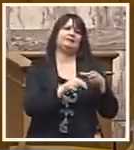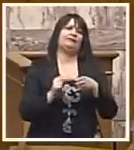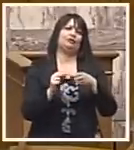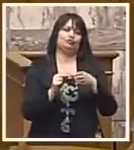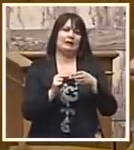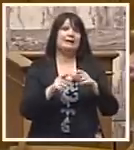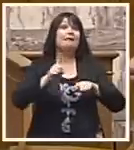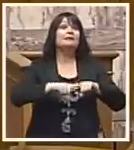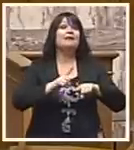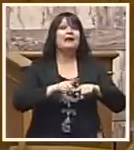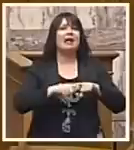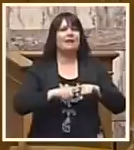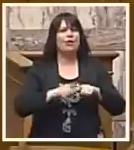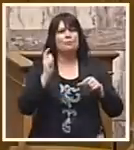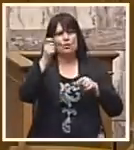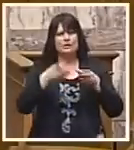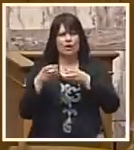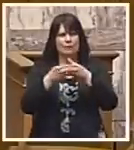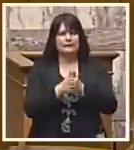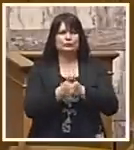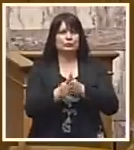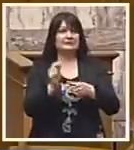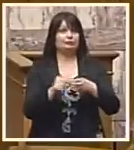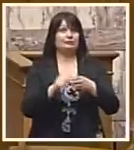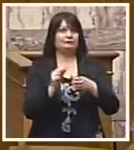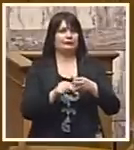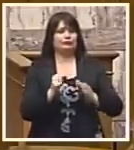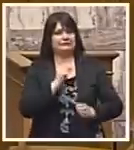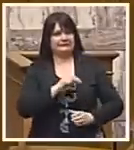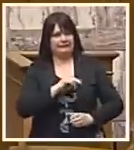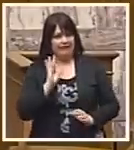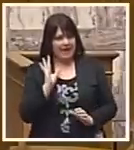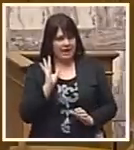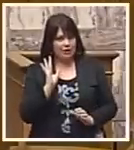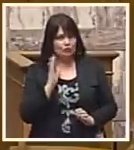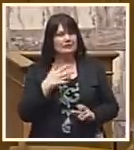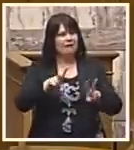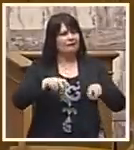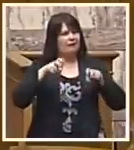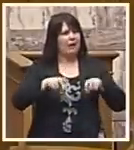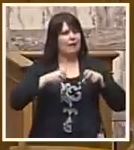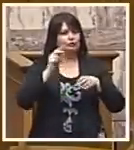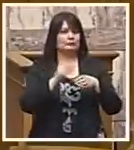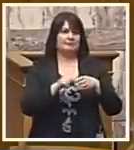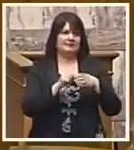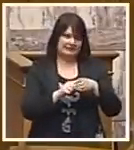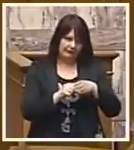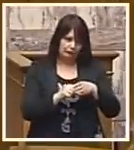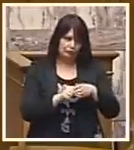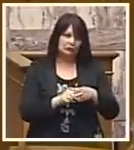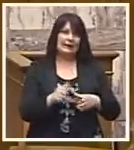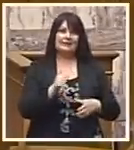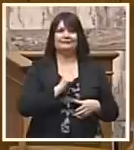κόμματα δεν έχουν ως κύριο στόχο την ψηφοθυρική περιχαράκωση ή την λογική του πλιάτσικου, της ιδιοτέλειας και της ιδιοποίησης του